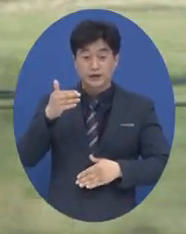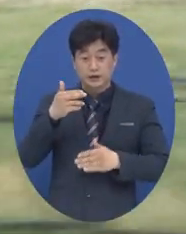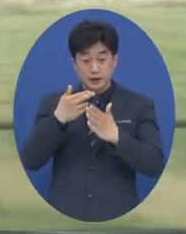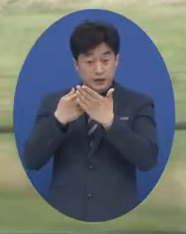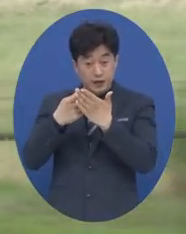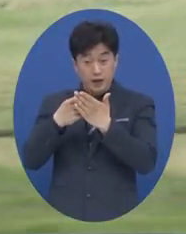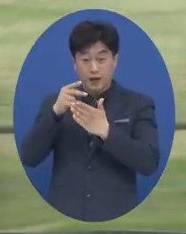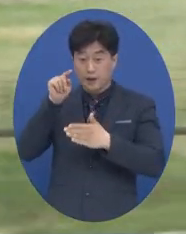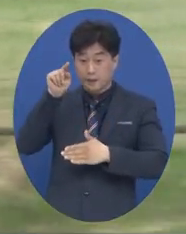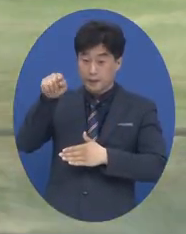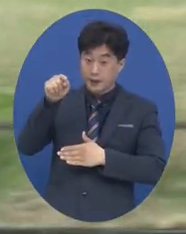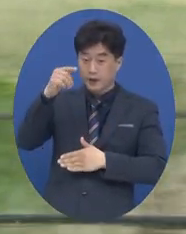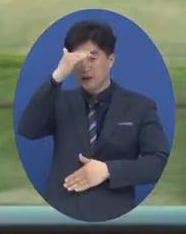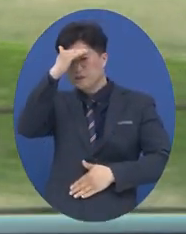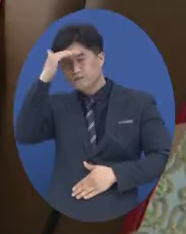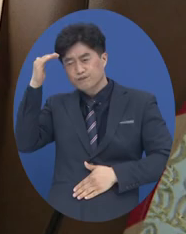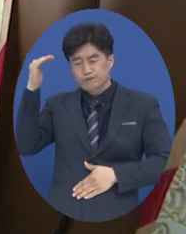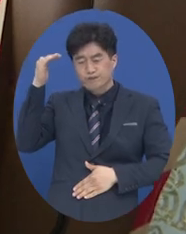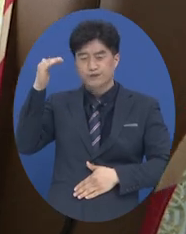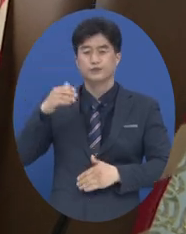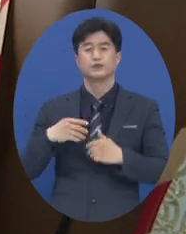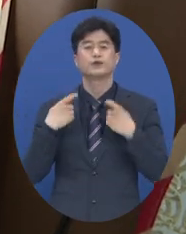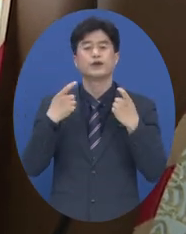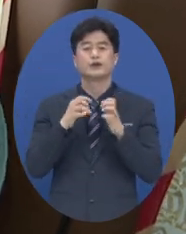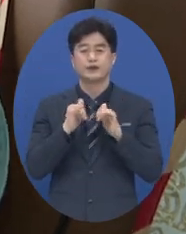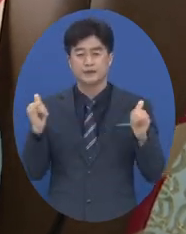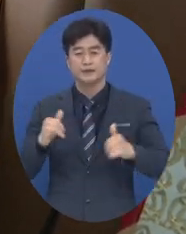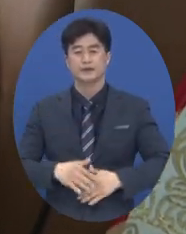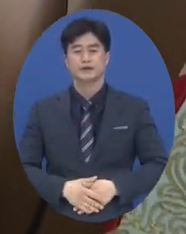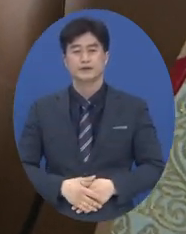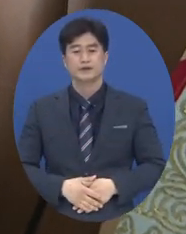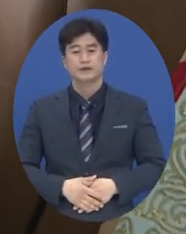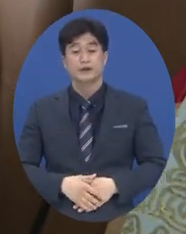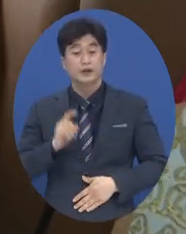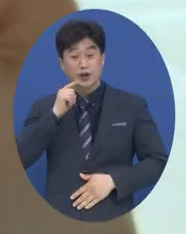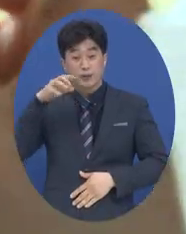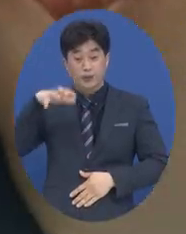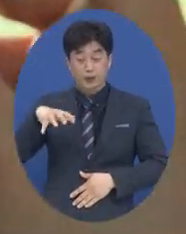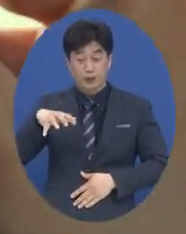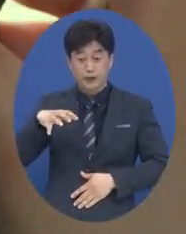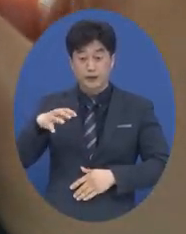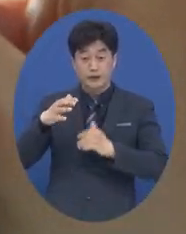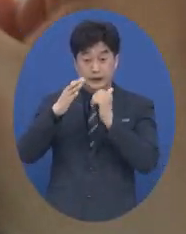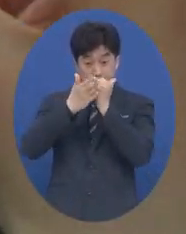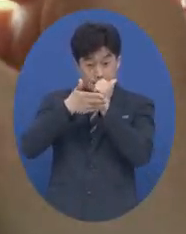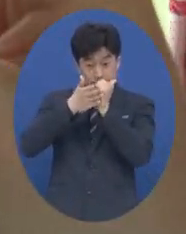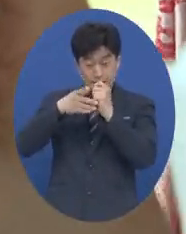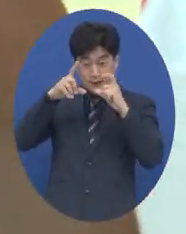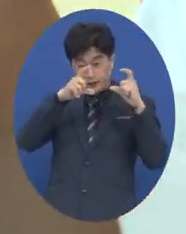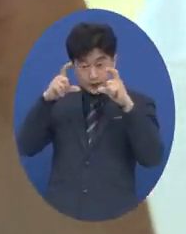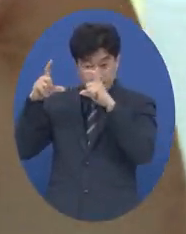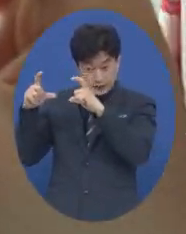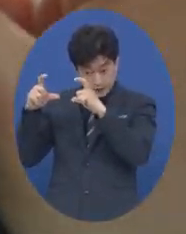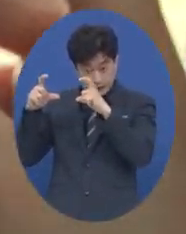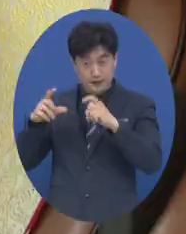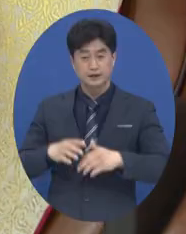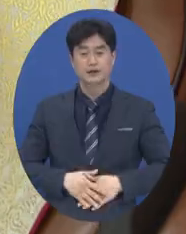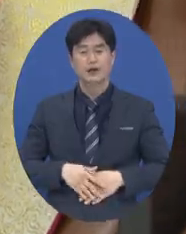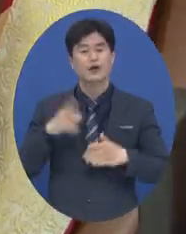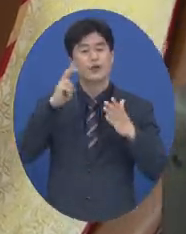차창 밖으로 펼쳐진 풍경에 푹 빠진 여행객들. 예쁜 곳을 지나가면 카메라에 담기도